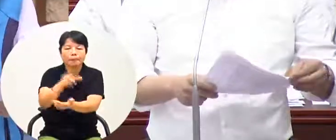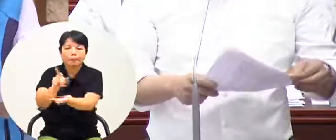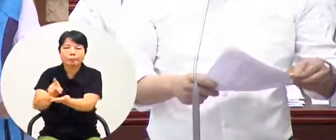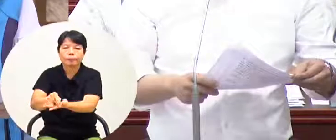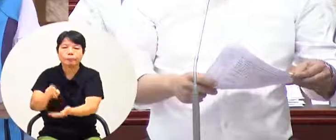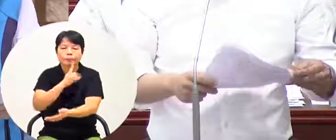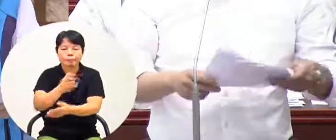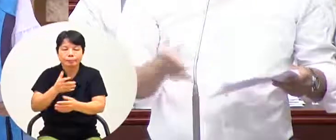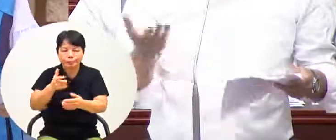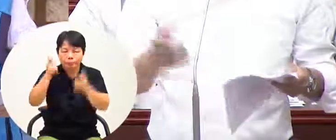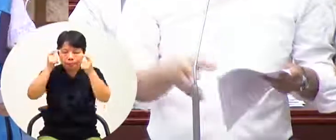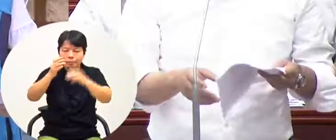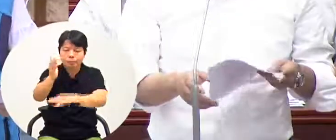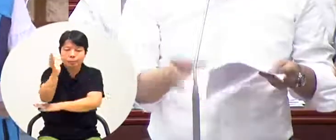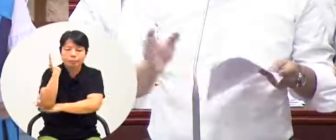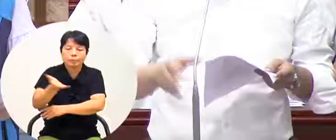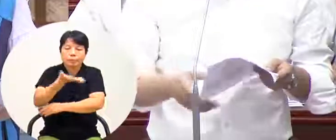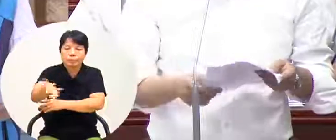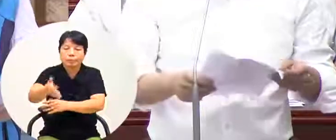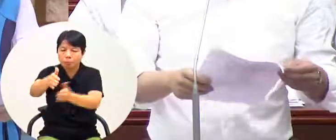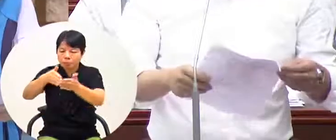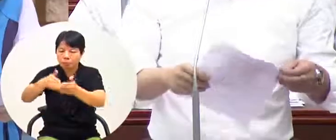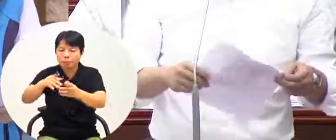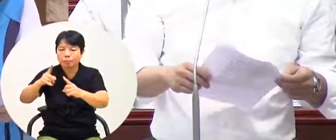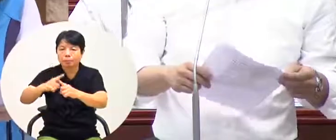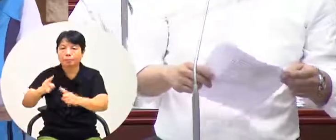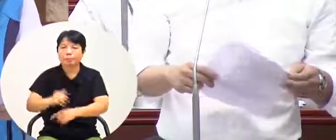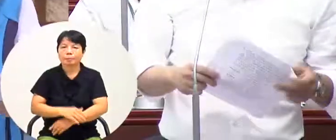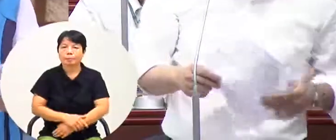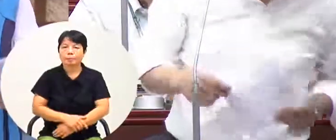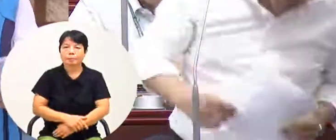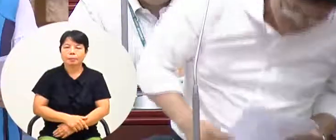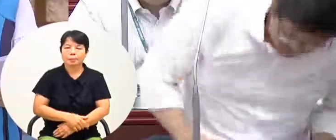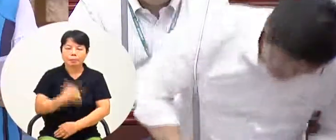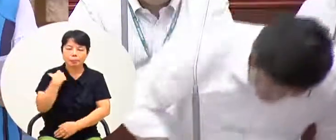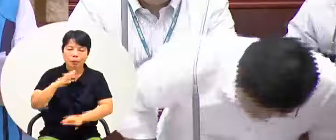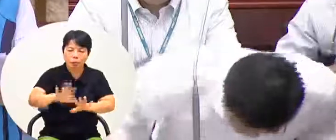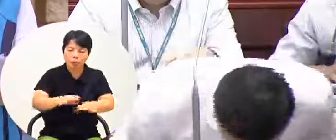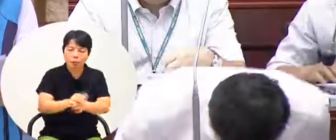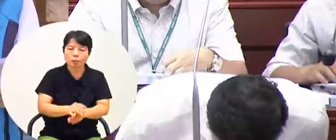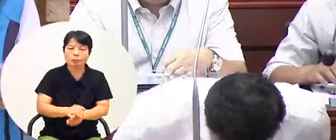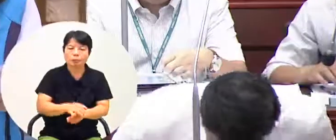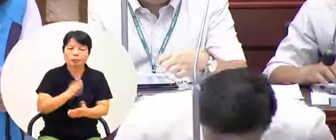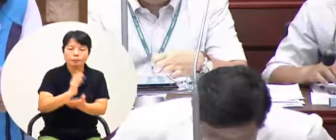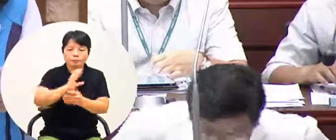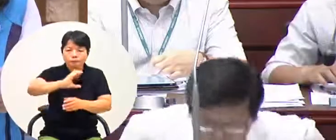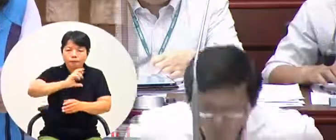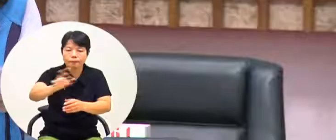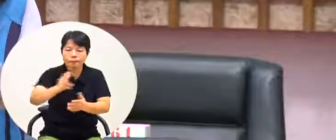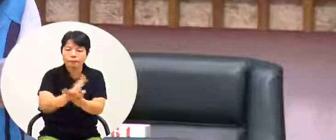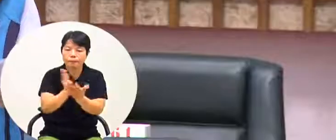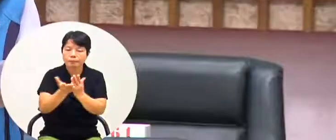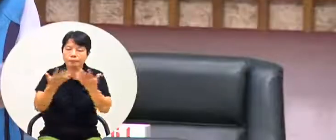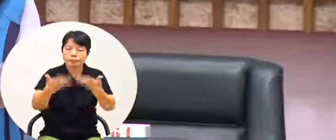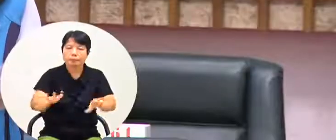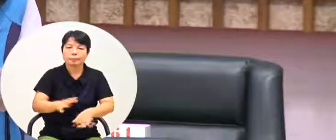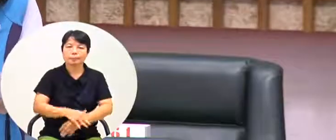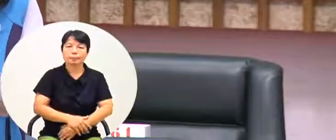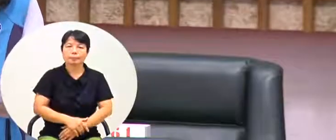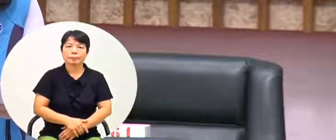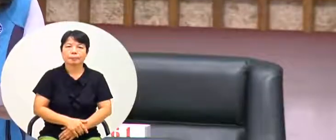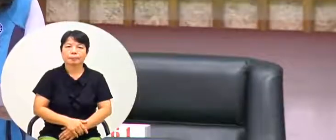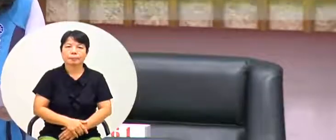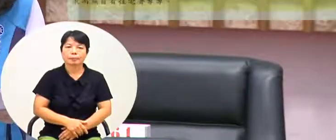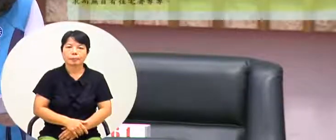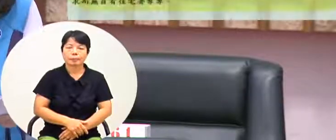需要的人。那所以我想管道是很多元呐。 谢谢局长，局长你请坐。那其实我们来比较一下，看